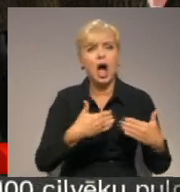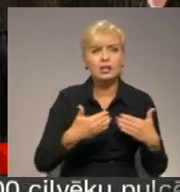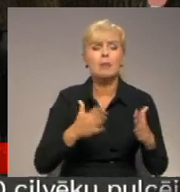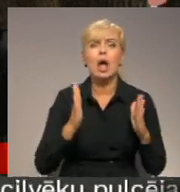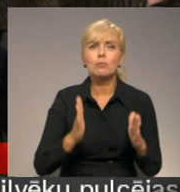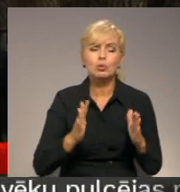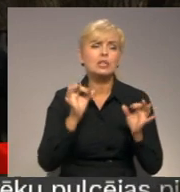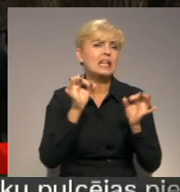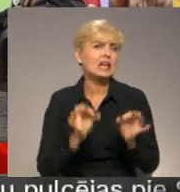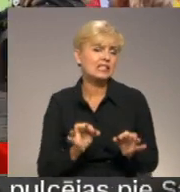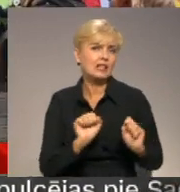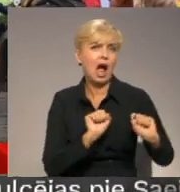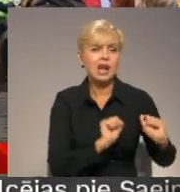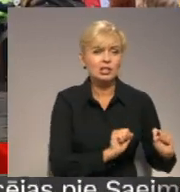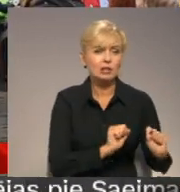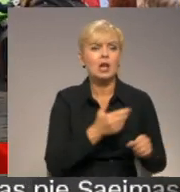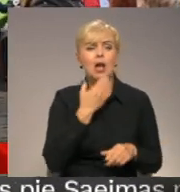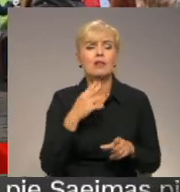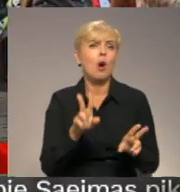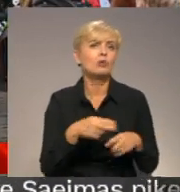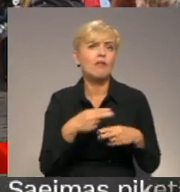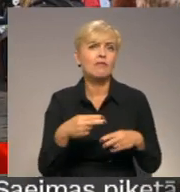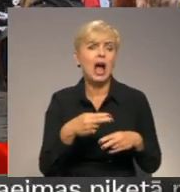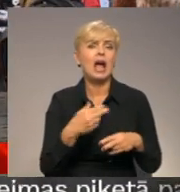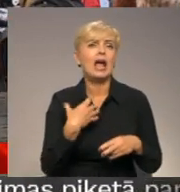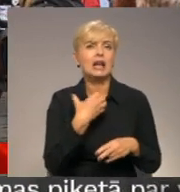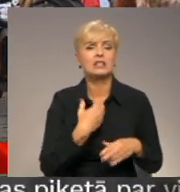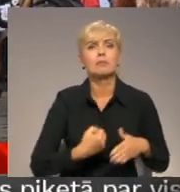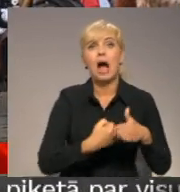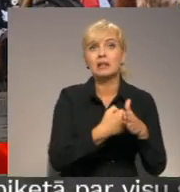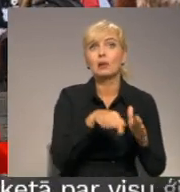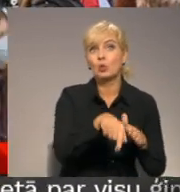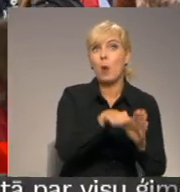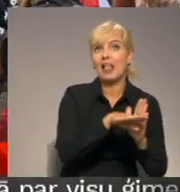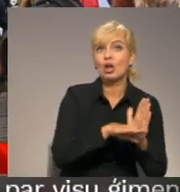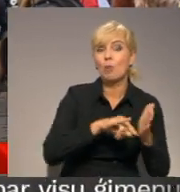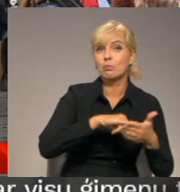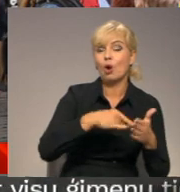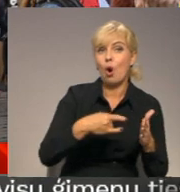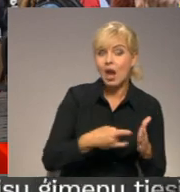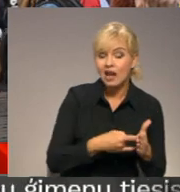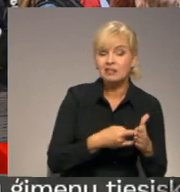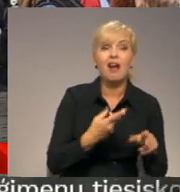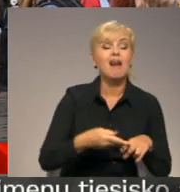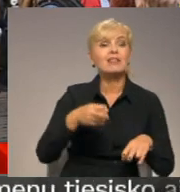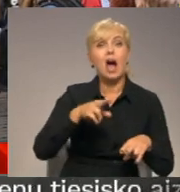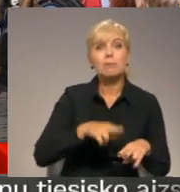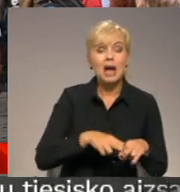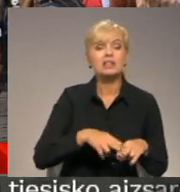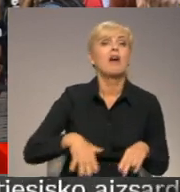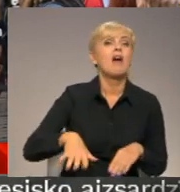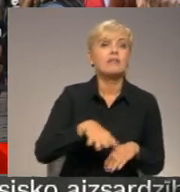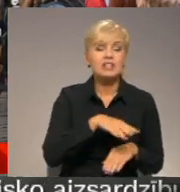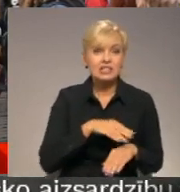būtu tiesiski aizsargāti. Nav nekādas vajadzības atbalstīt šādu likuma projektu, tāpēc, ka pirmkārt jau vispār